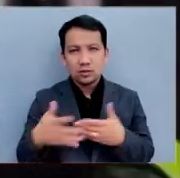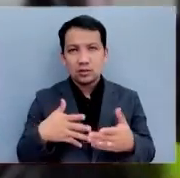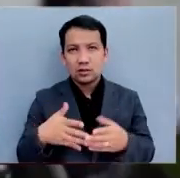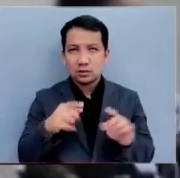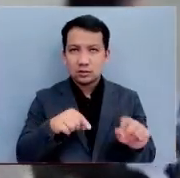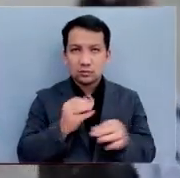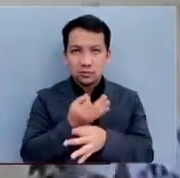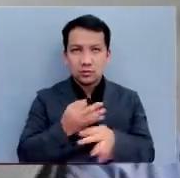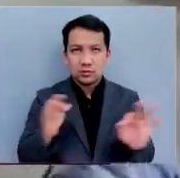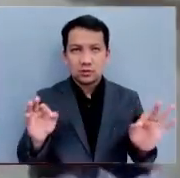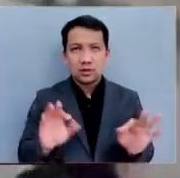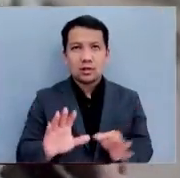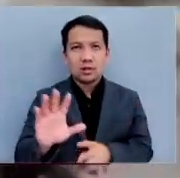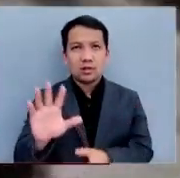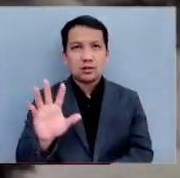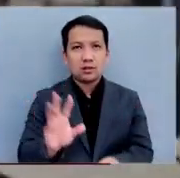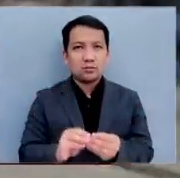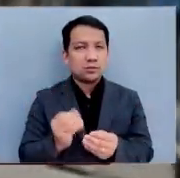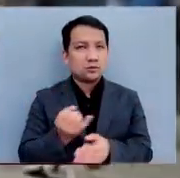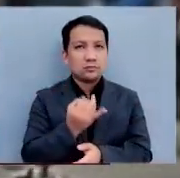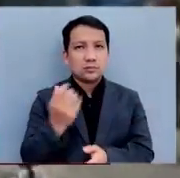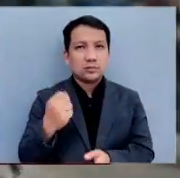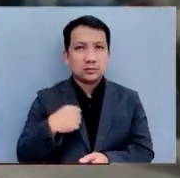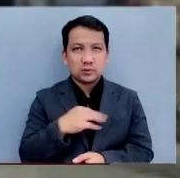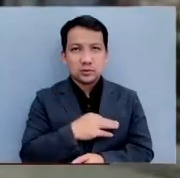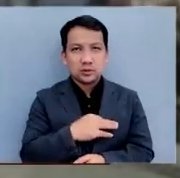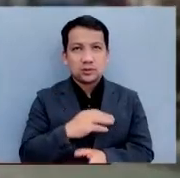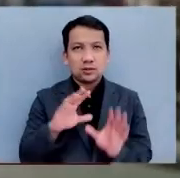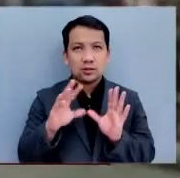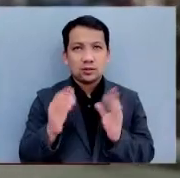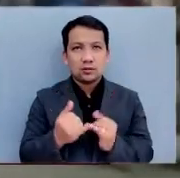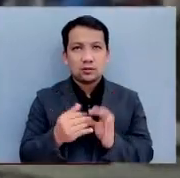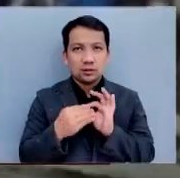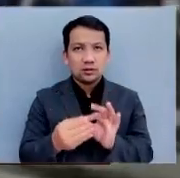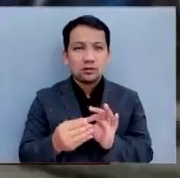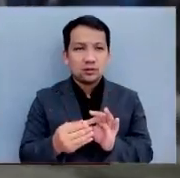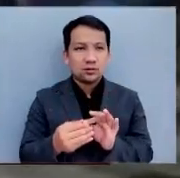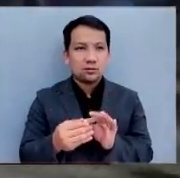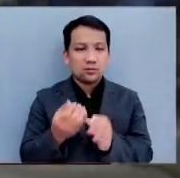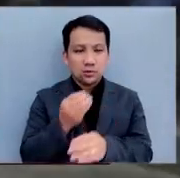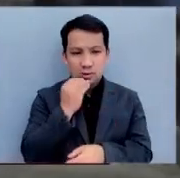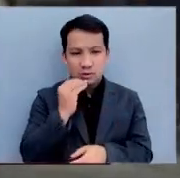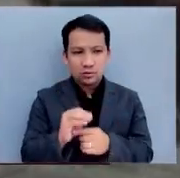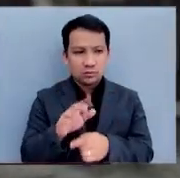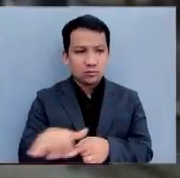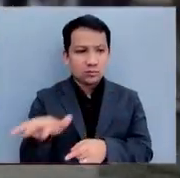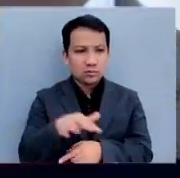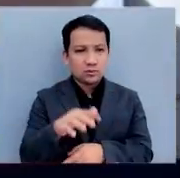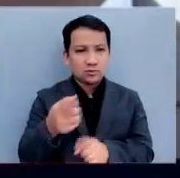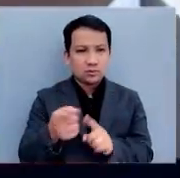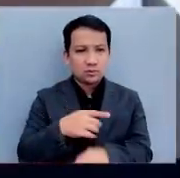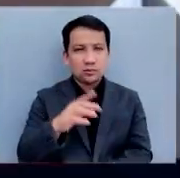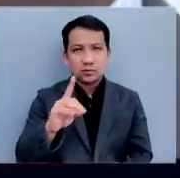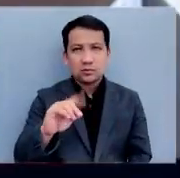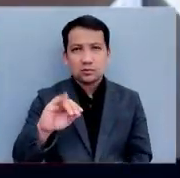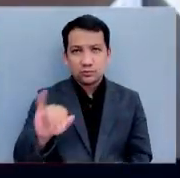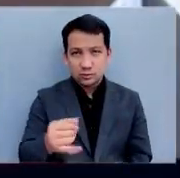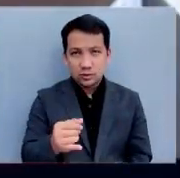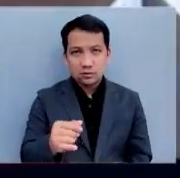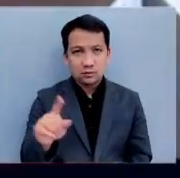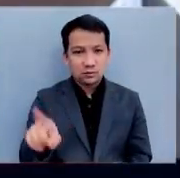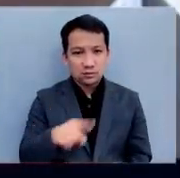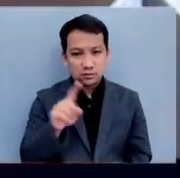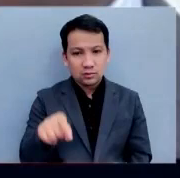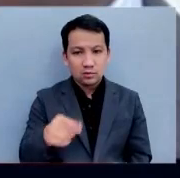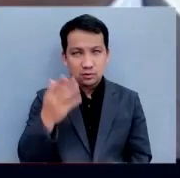ang limang akusado at ilang empleyado ng kumpanya kahit may release order na mula DOJ. Nagtanong-tanong po tayo doon kung